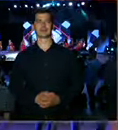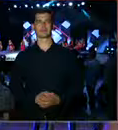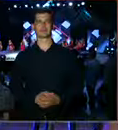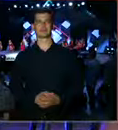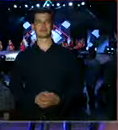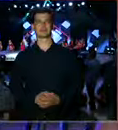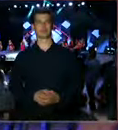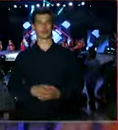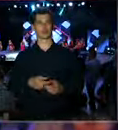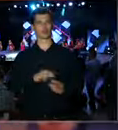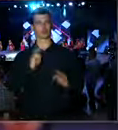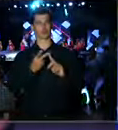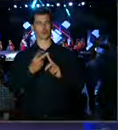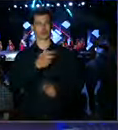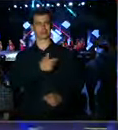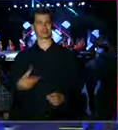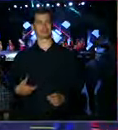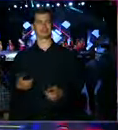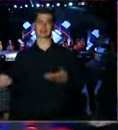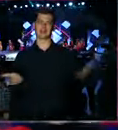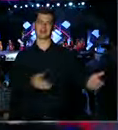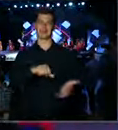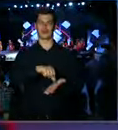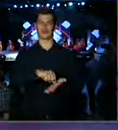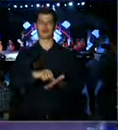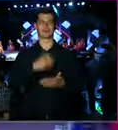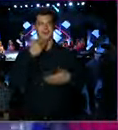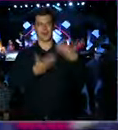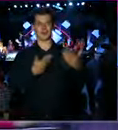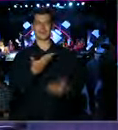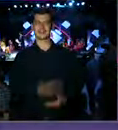Druga szarfa, zapraszamy na środek. Ada, gratulujemy.